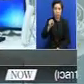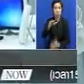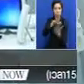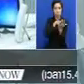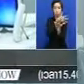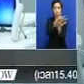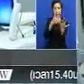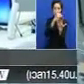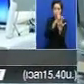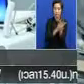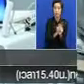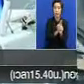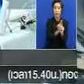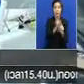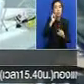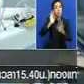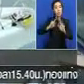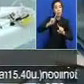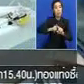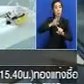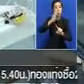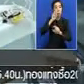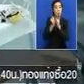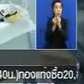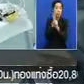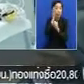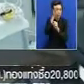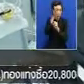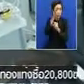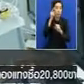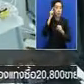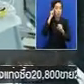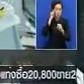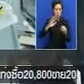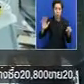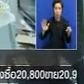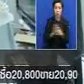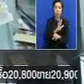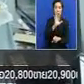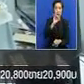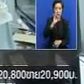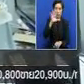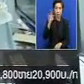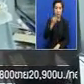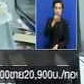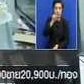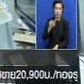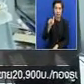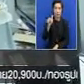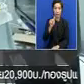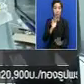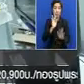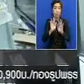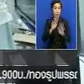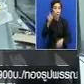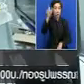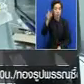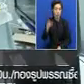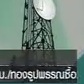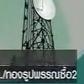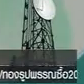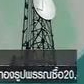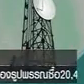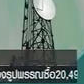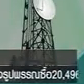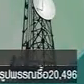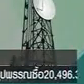ปตามแผนครับก็คาดว่าภายในมิถุนายนปีหน้าจะครอบคลุมได้ 95% เอาไปเปรียบเทียบด้วยกับฝรั่งเศสฝรั่ง